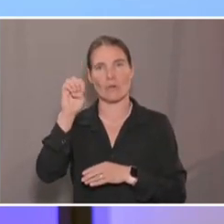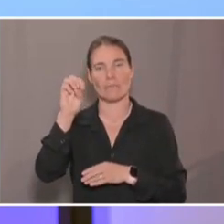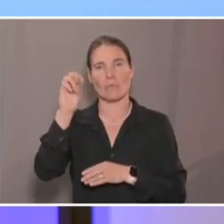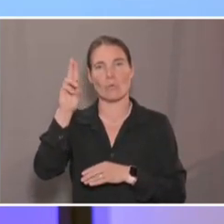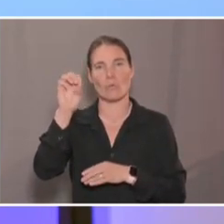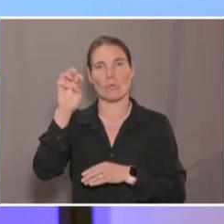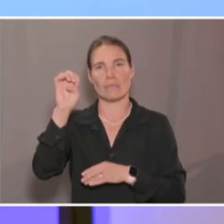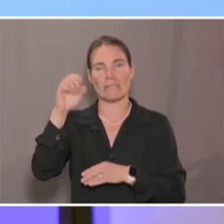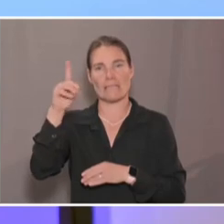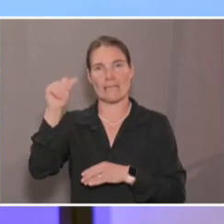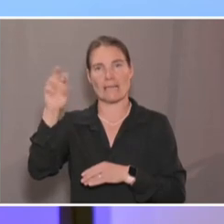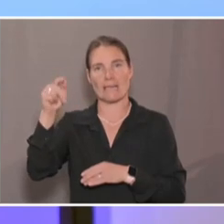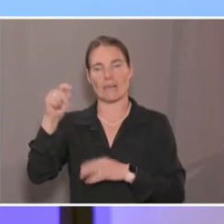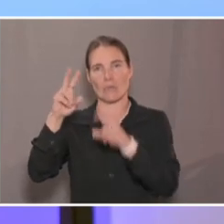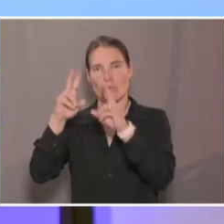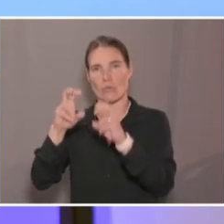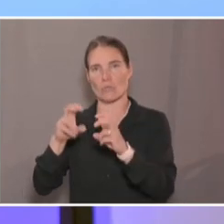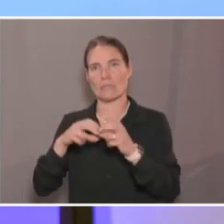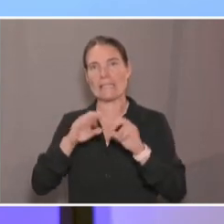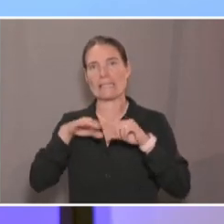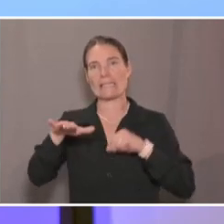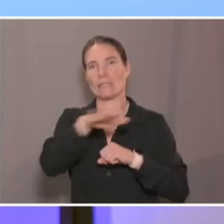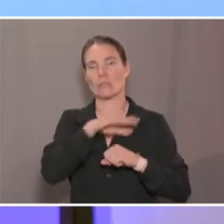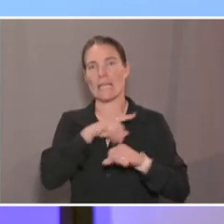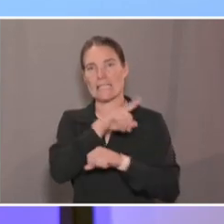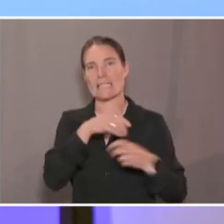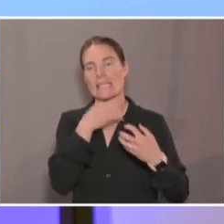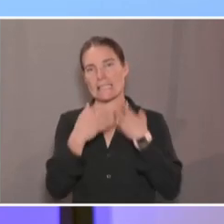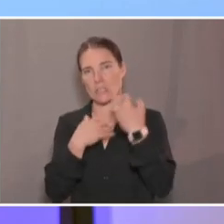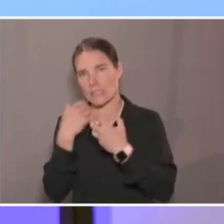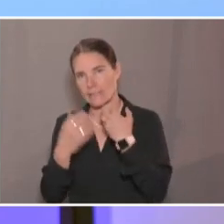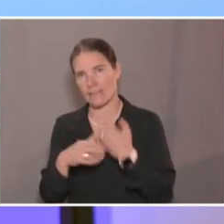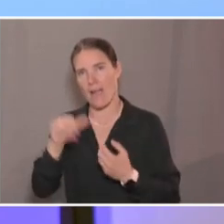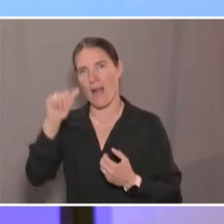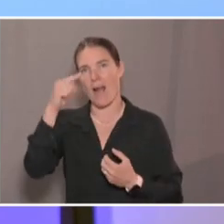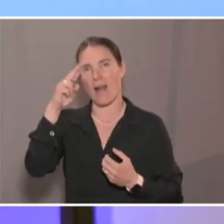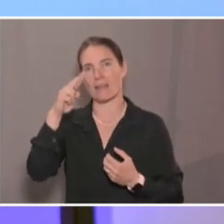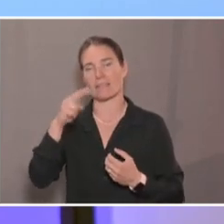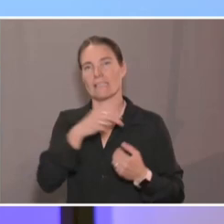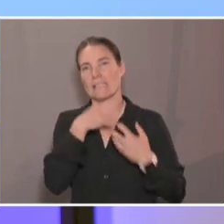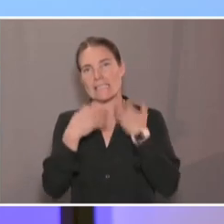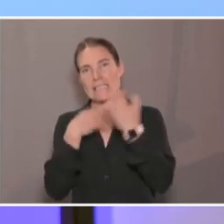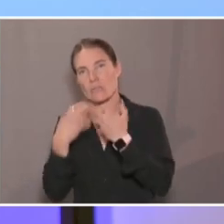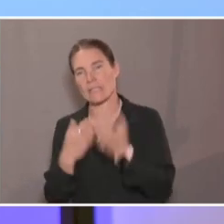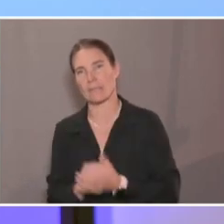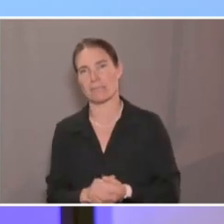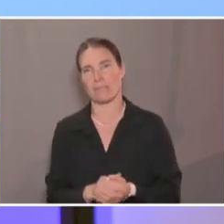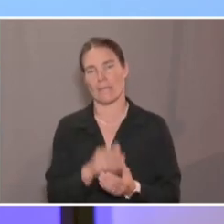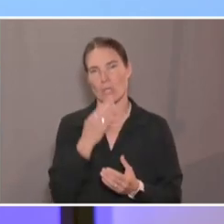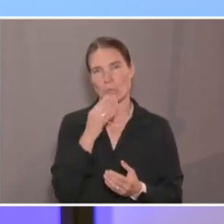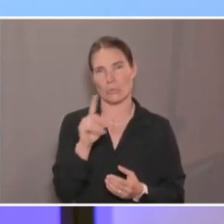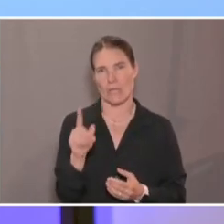der Forschungsstelle für regionale Zeitgeschichte und Public History, dessen Direktor Uwe Danker ist. Ich begrüße also